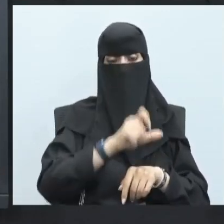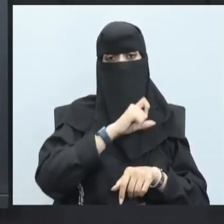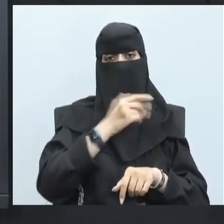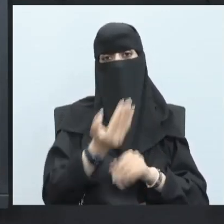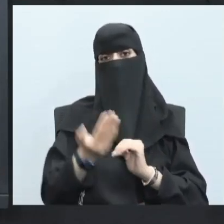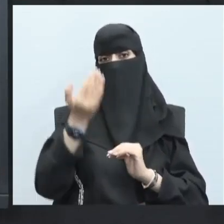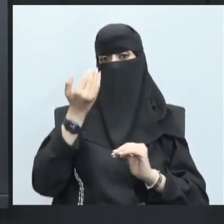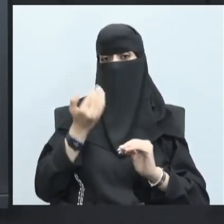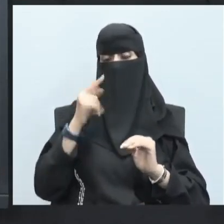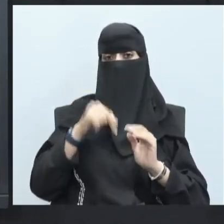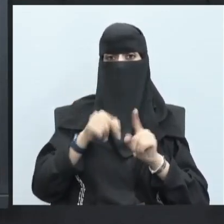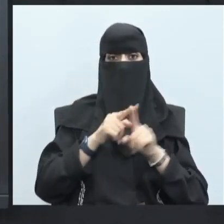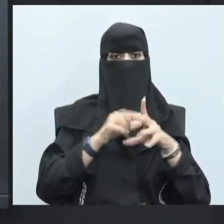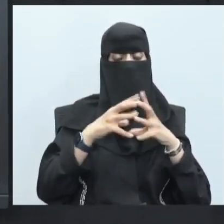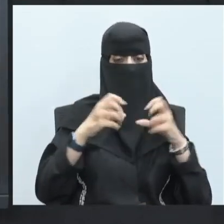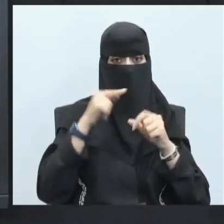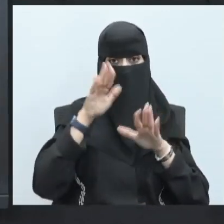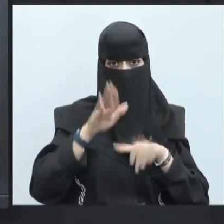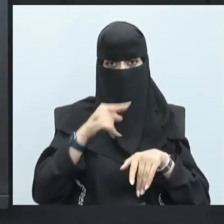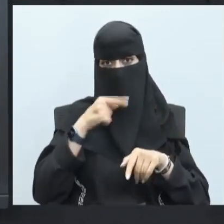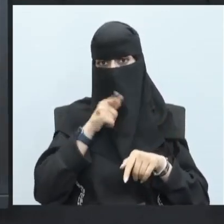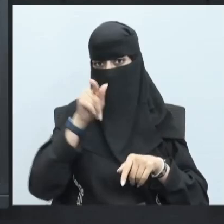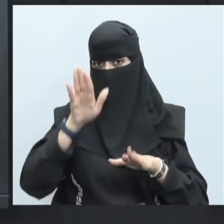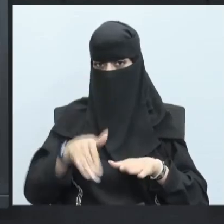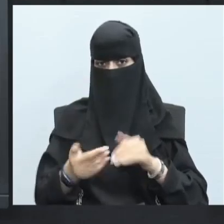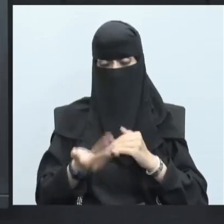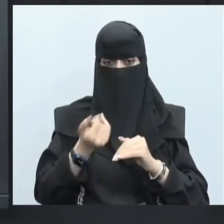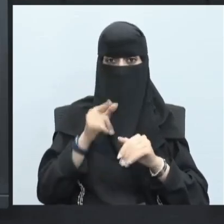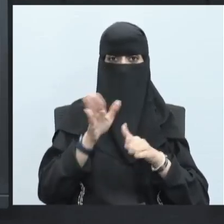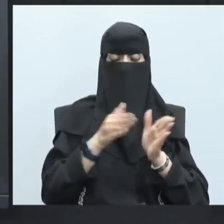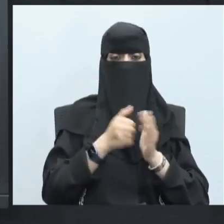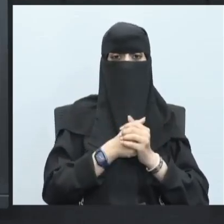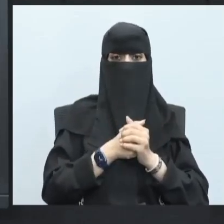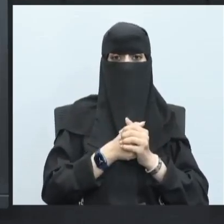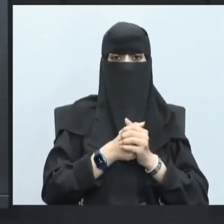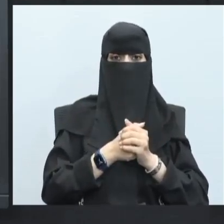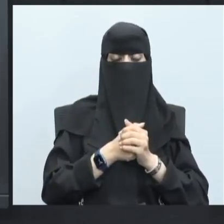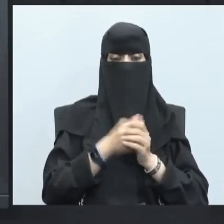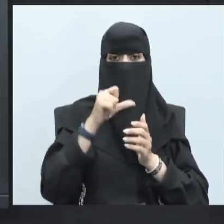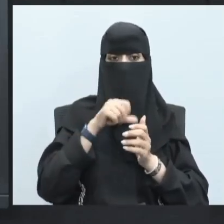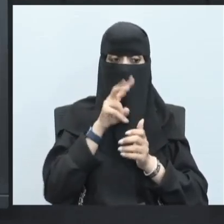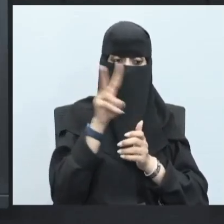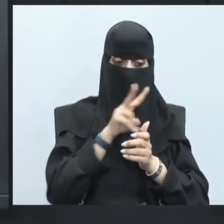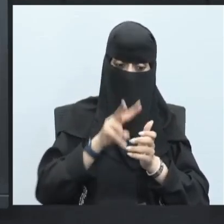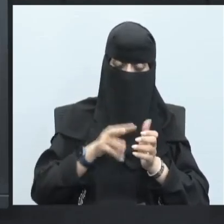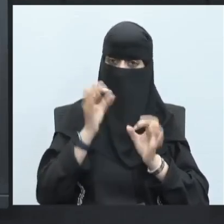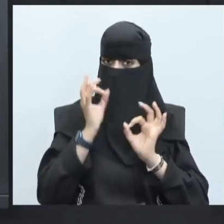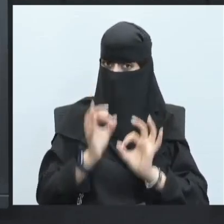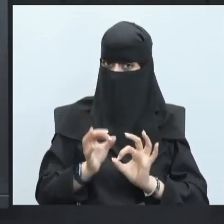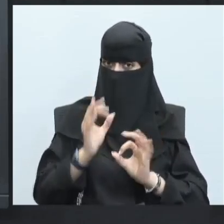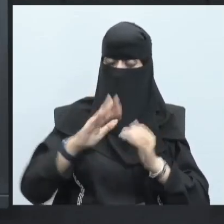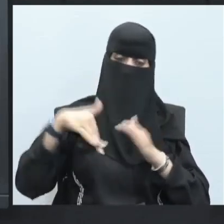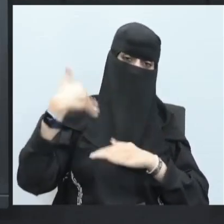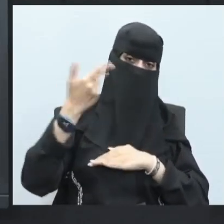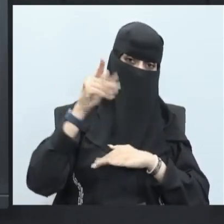الرجوع الى تعريف المغالطات التي ذكرناها قبل قليل وقراءتها بشكل جيد ومن